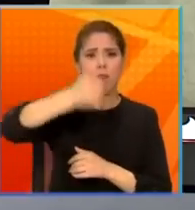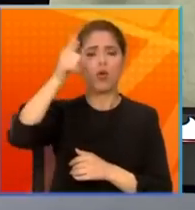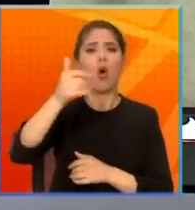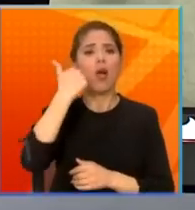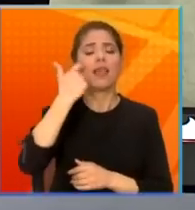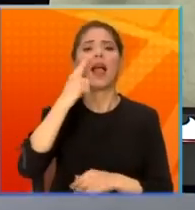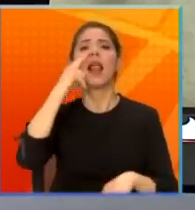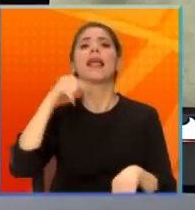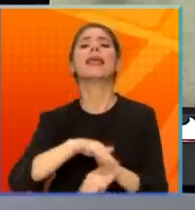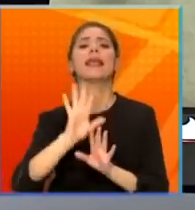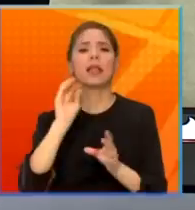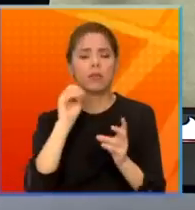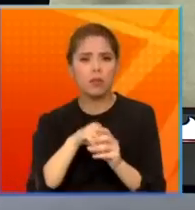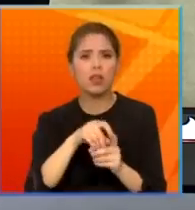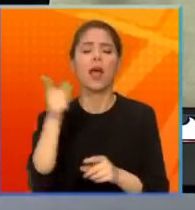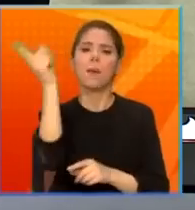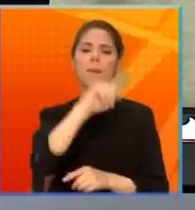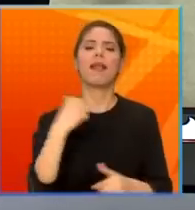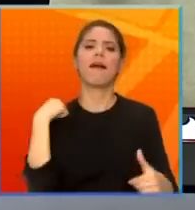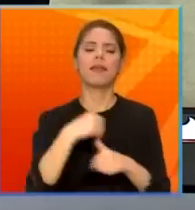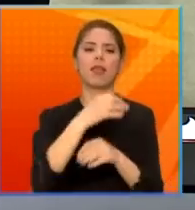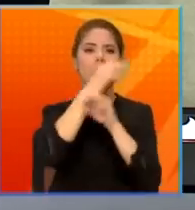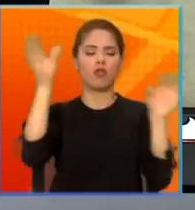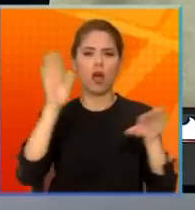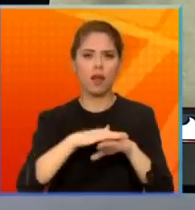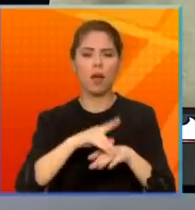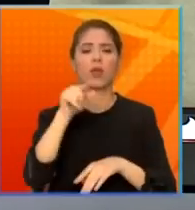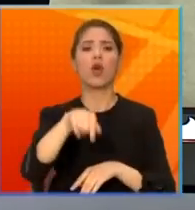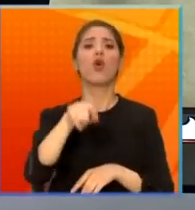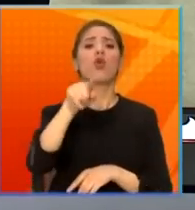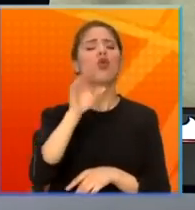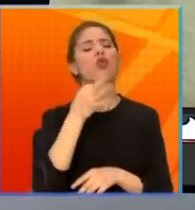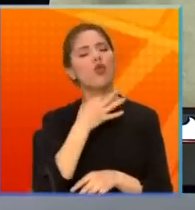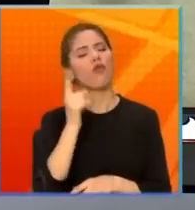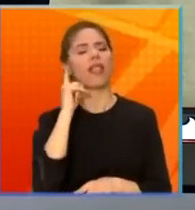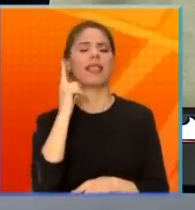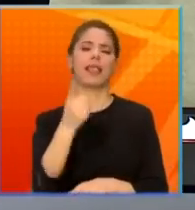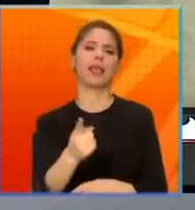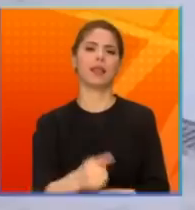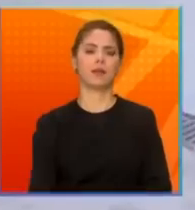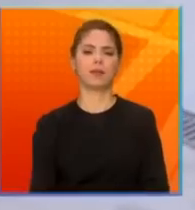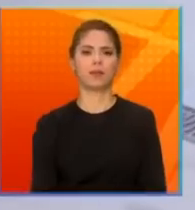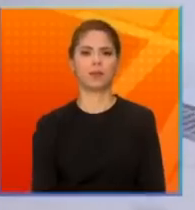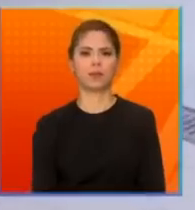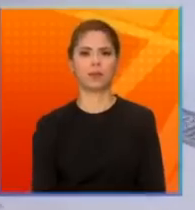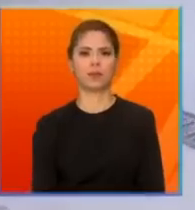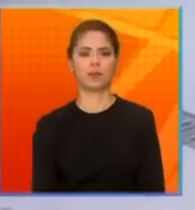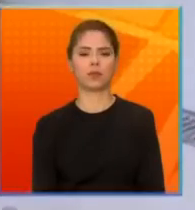yalanlara itibar edilmemesi için bir kez daha çağrı yaptı bugün. Lütfen kulak verin.